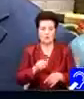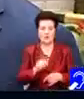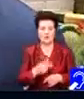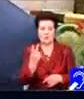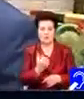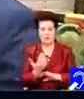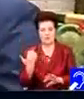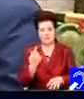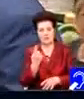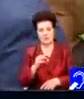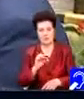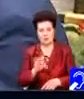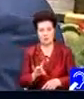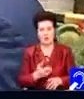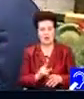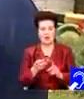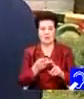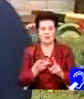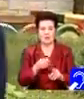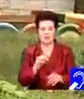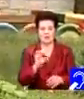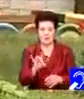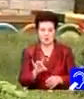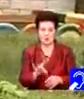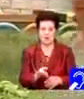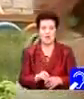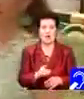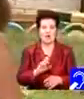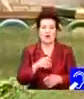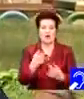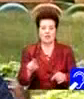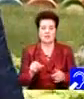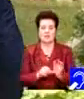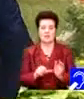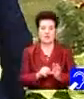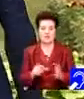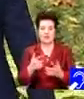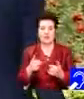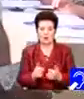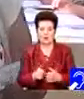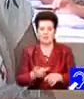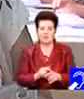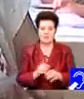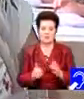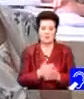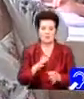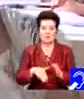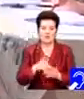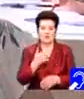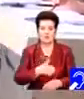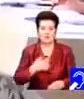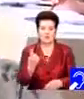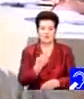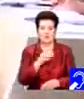două săptămâni. Doar în Chișinău este organizat al doilea tur de scrutin. Celelalte șase localități unde au avut loc alegeri locale noi și-au ales primarii